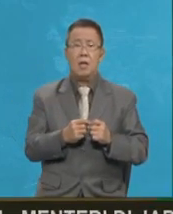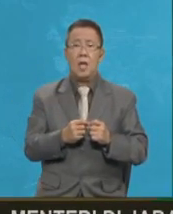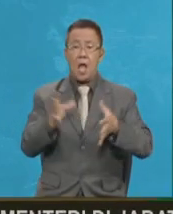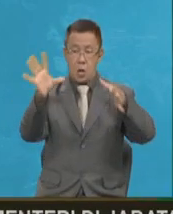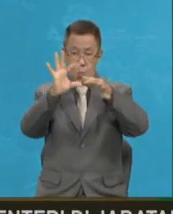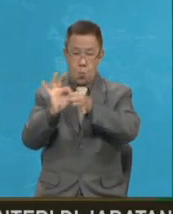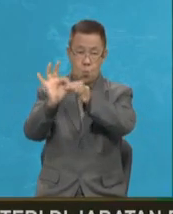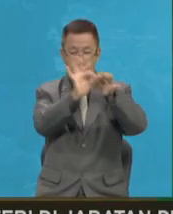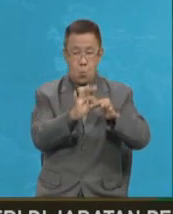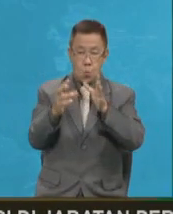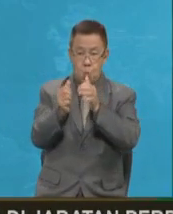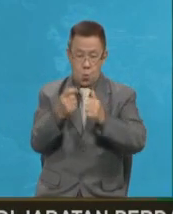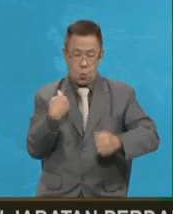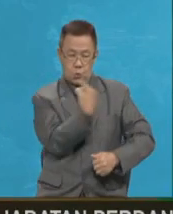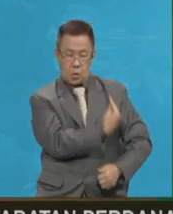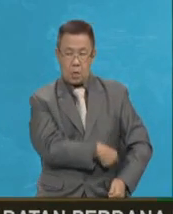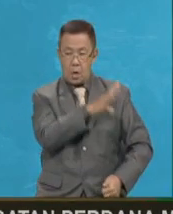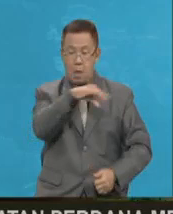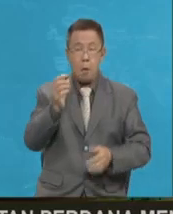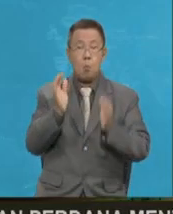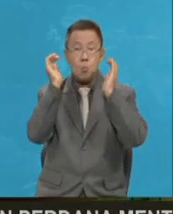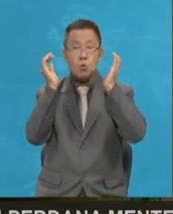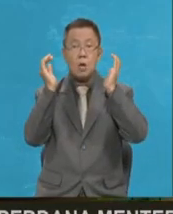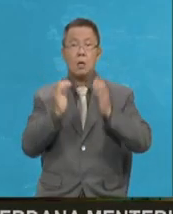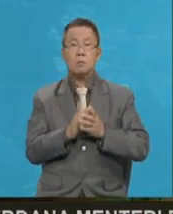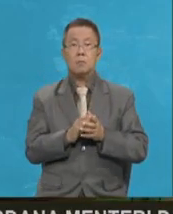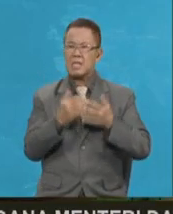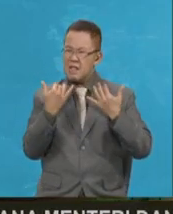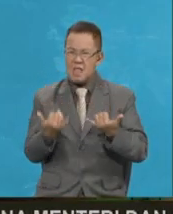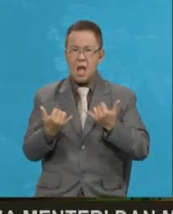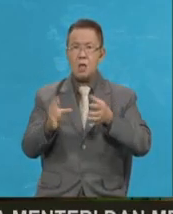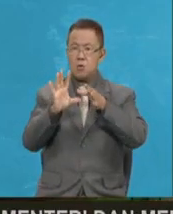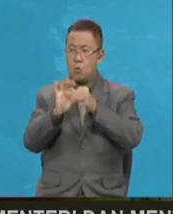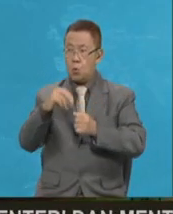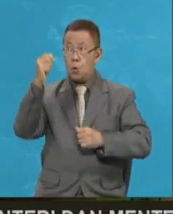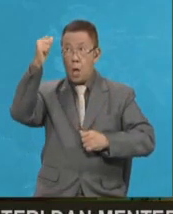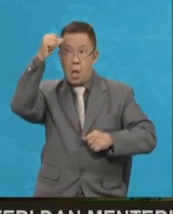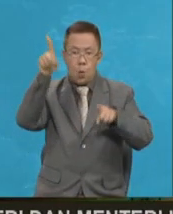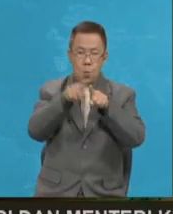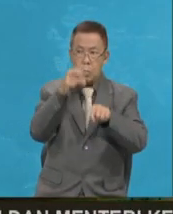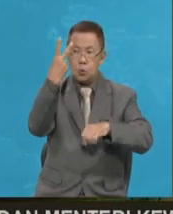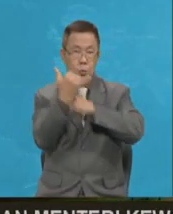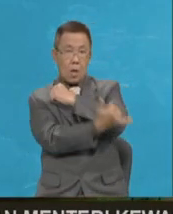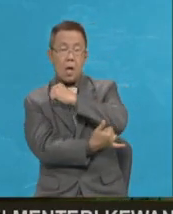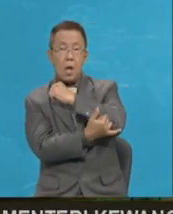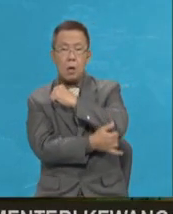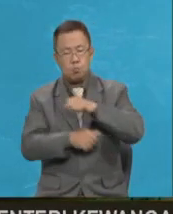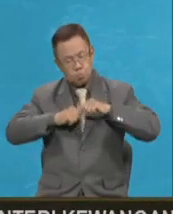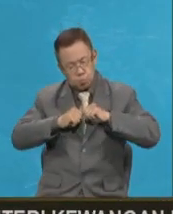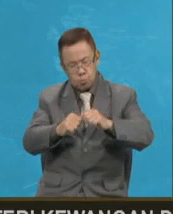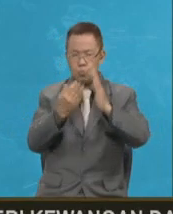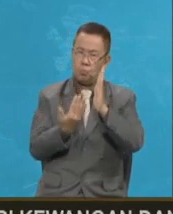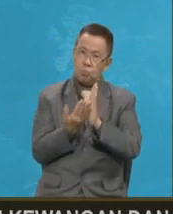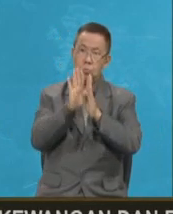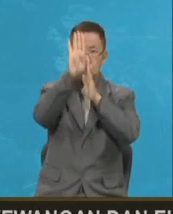Republik Rakyat Cina dan negara Brunei Darussalam sejak itu hubungan dua hal antara kedua-dua negara terus